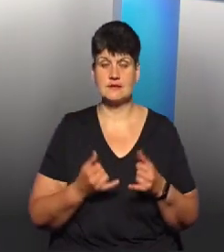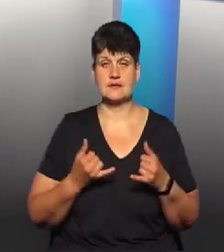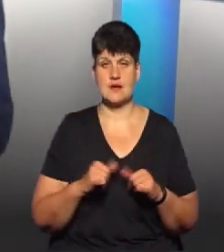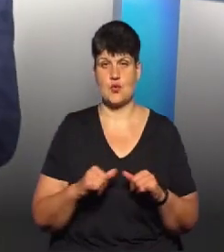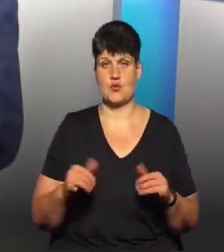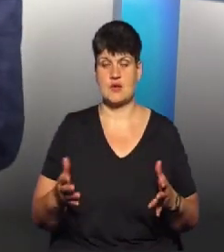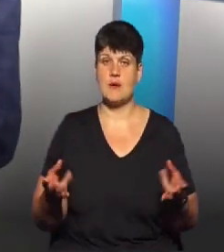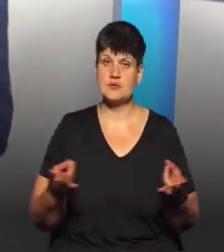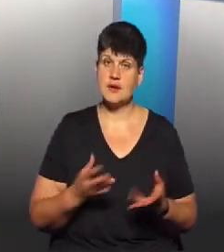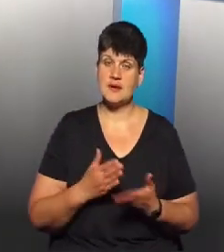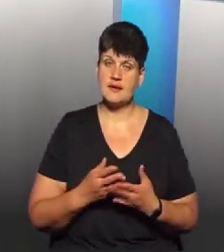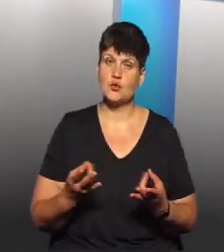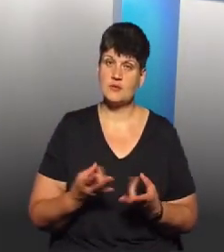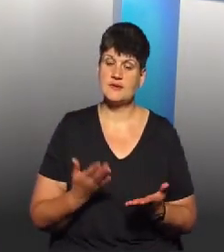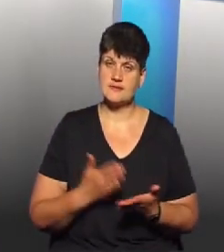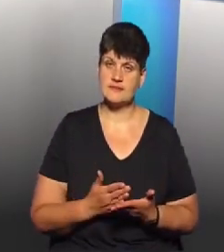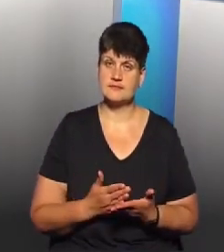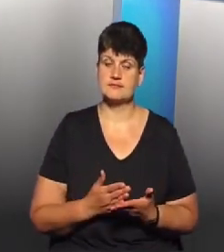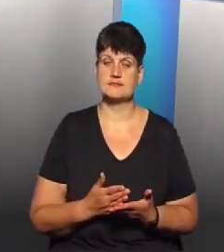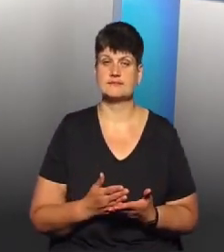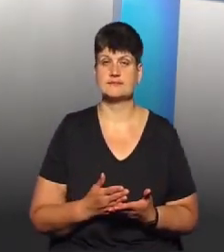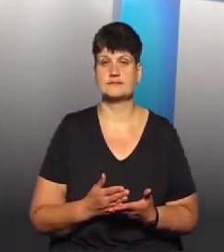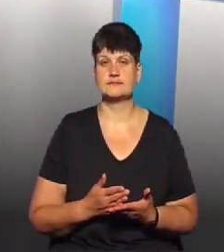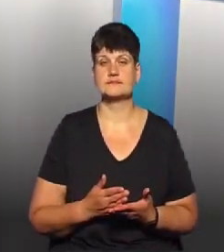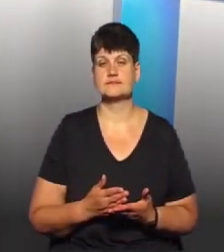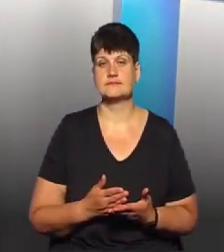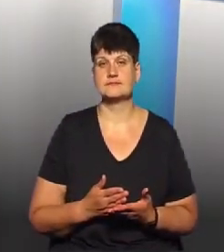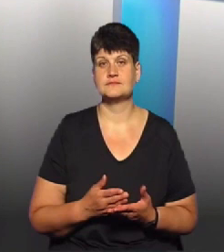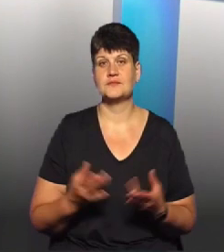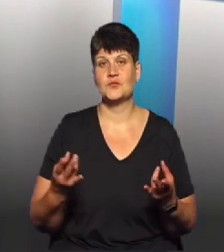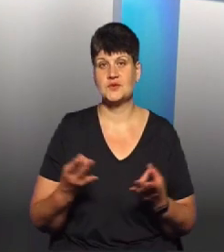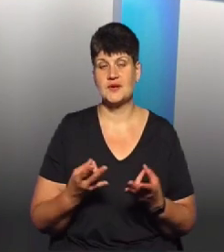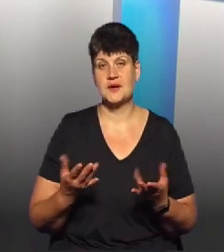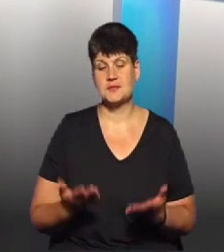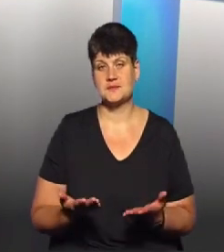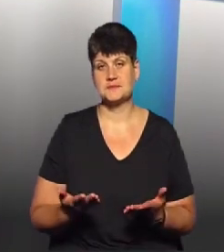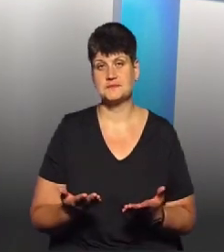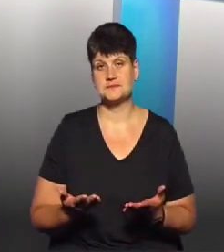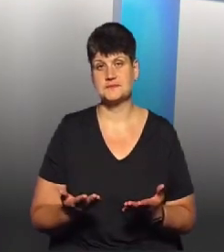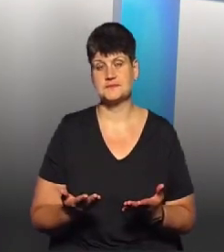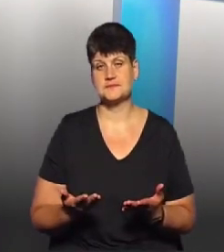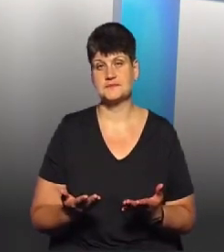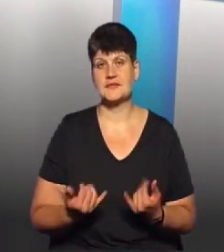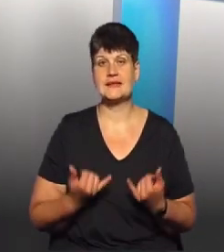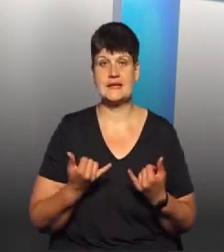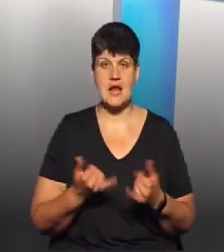і необхідність? Ну, потреба і необхідність. Для